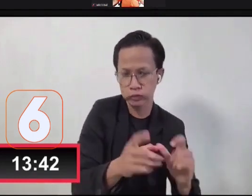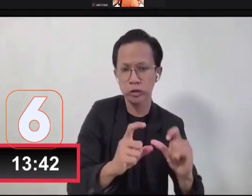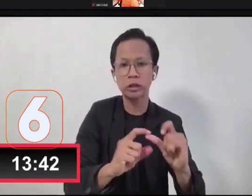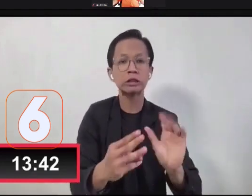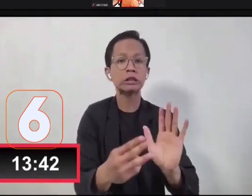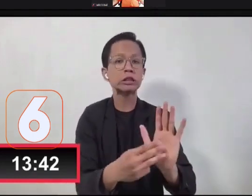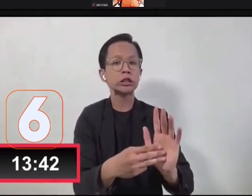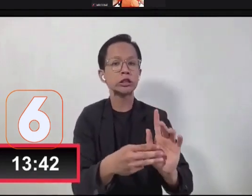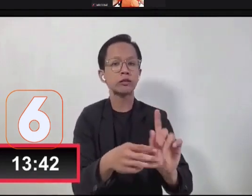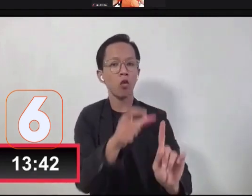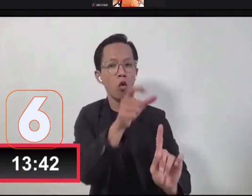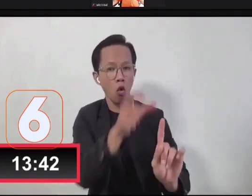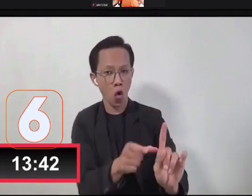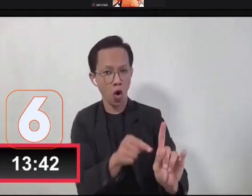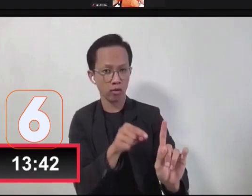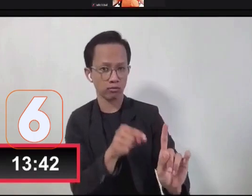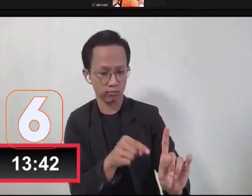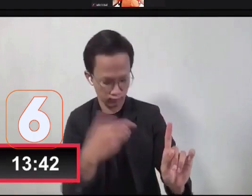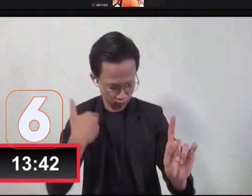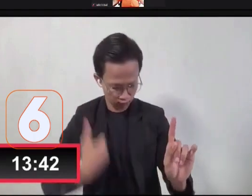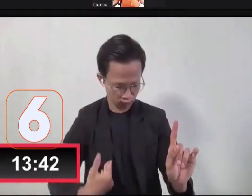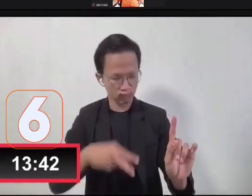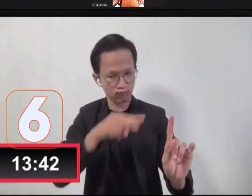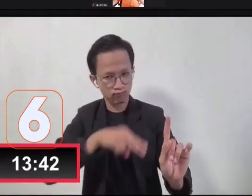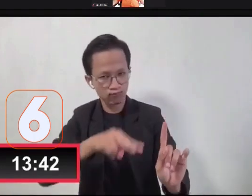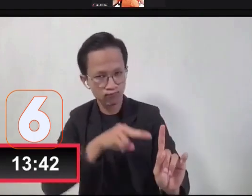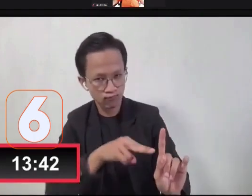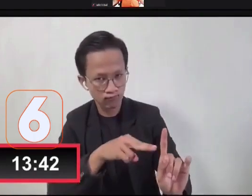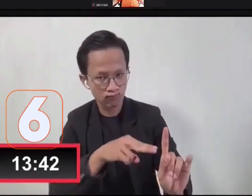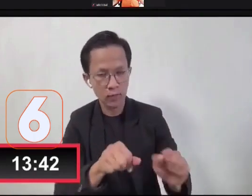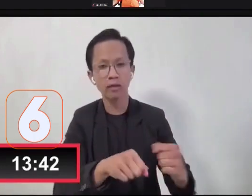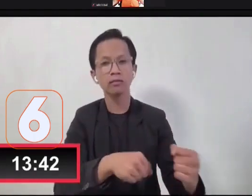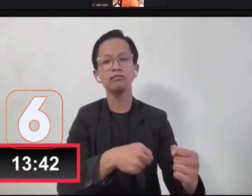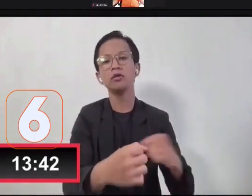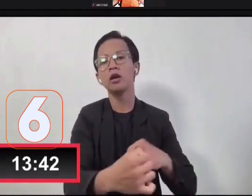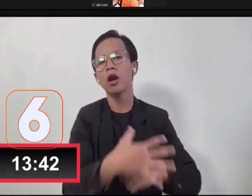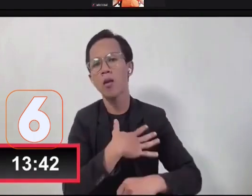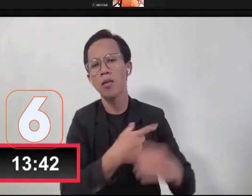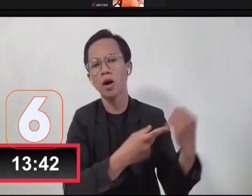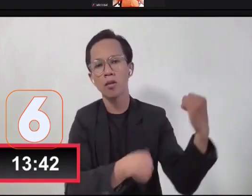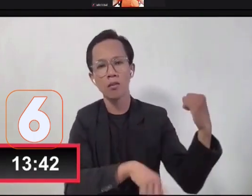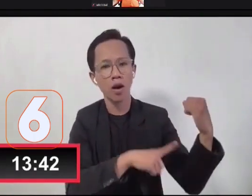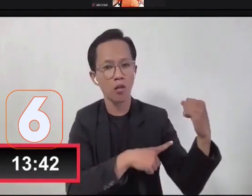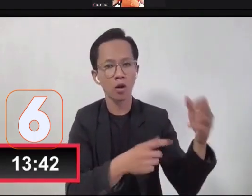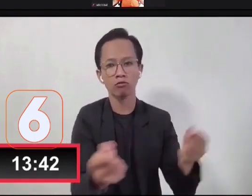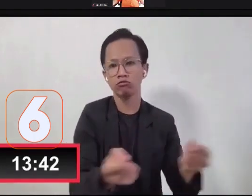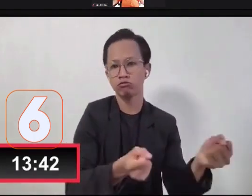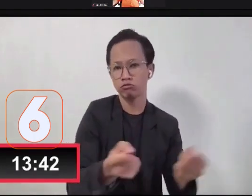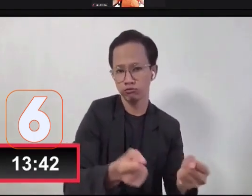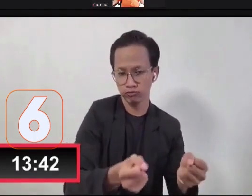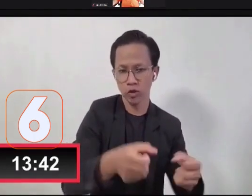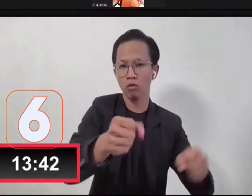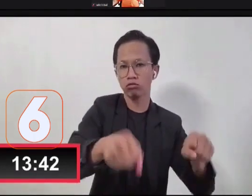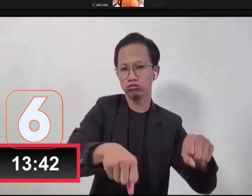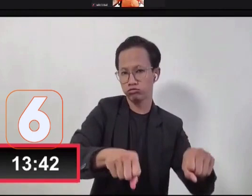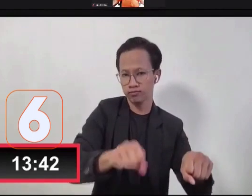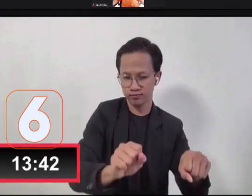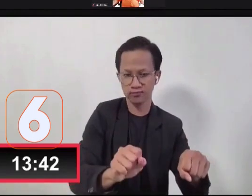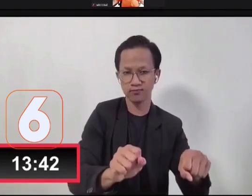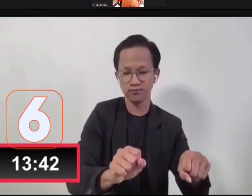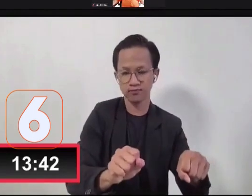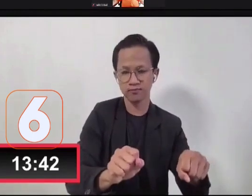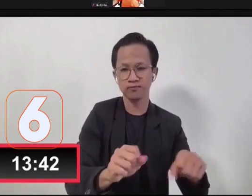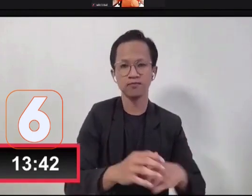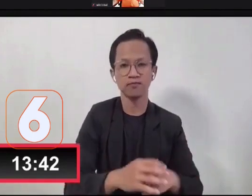jasmani dan rohani pemegang SIM dapat pengaruh pada kompetensi atau keterampilan yang bersangkutan dalam mengemudi kendaraan bermotor video